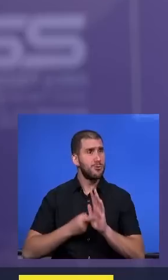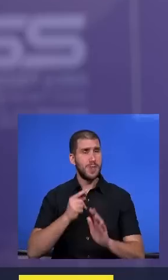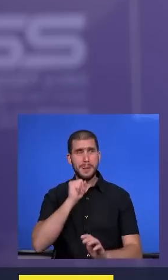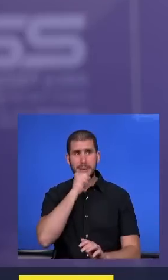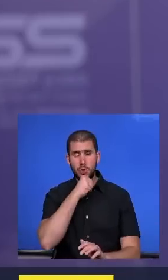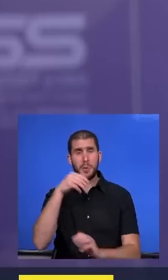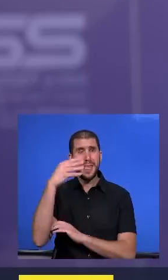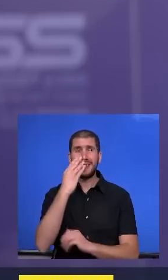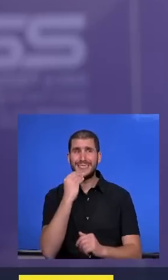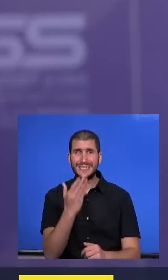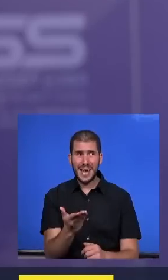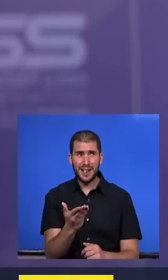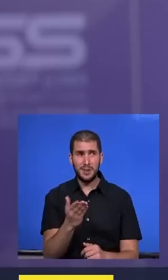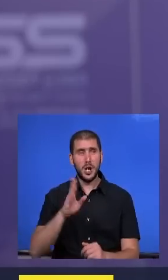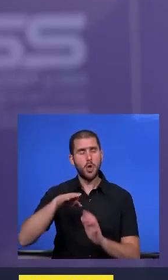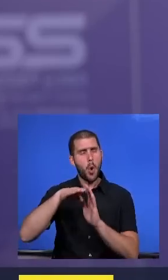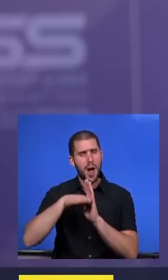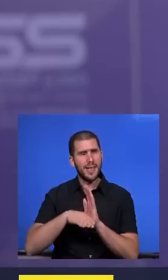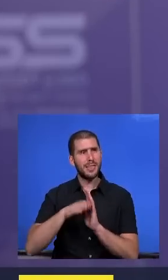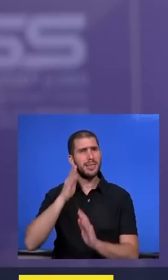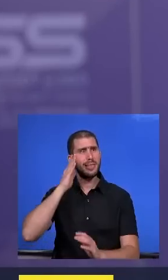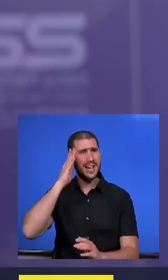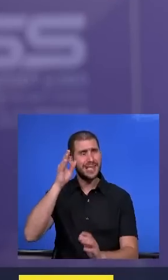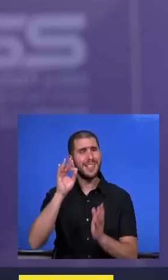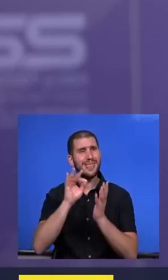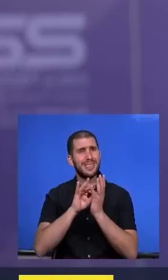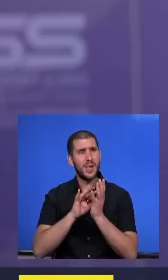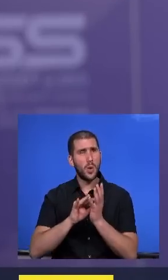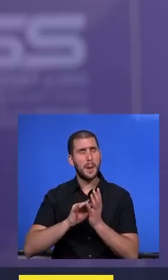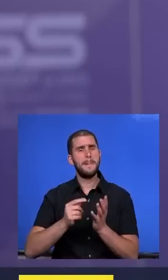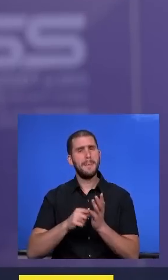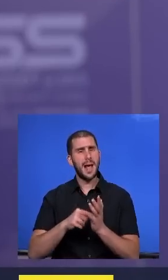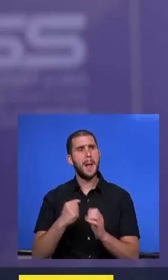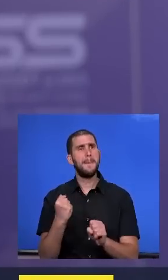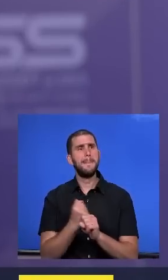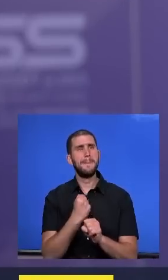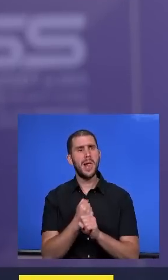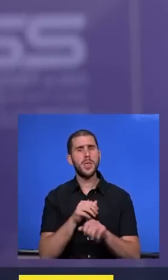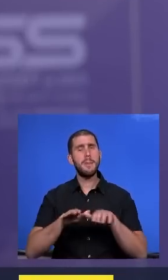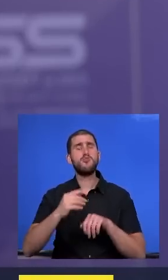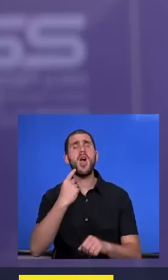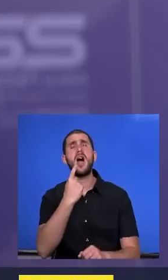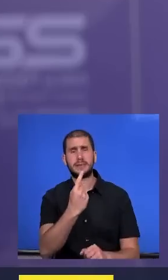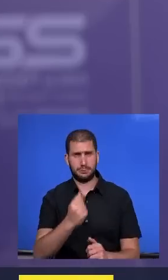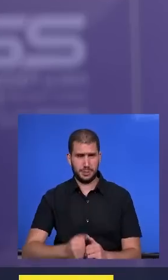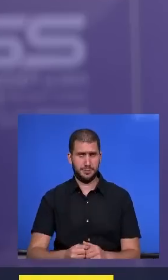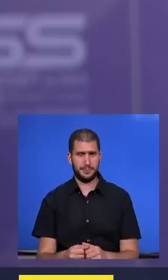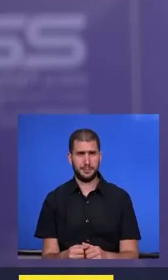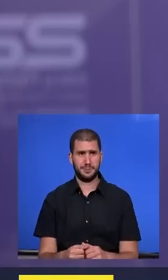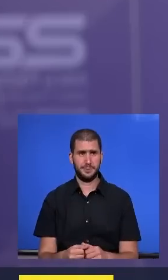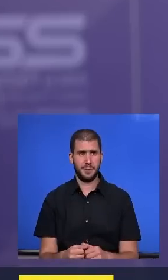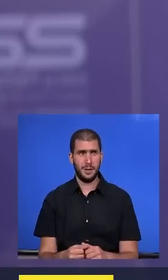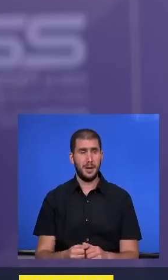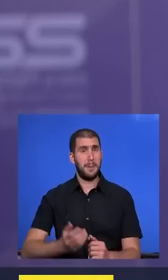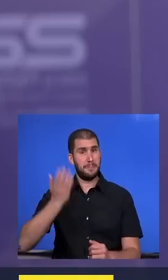של מדינת ישראל יש הורדת תחזית הדירוג כתוצאה מפעילות של הממשלה עצמה.